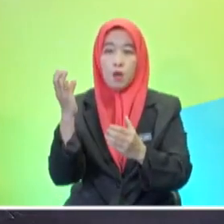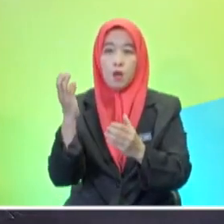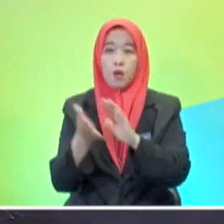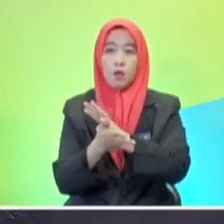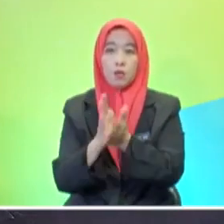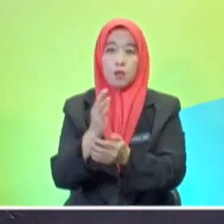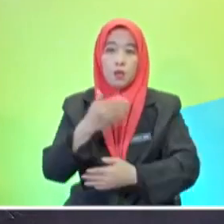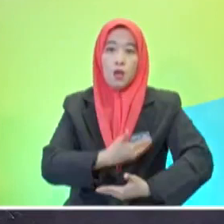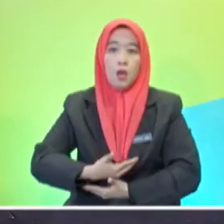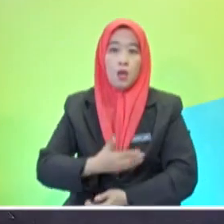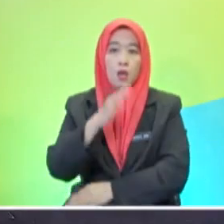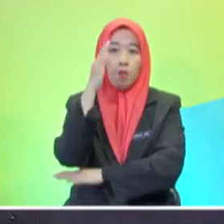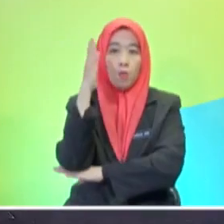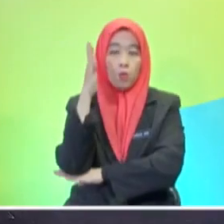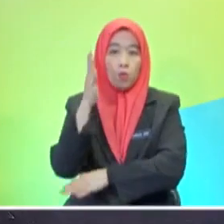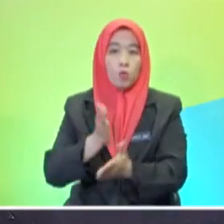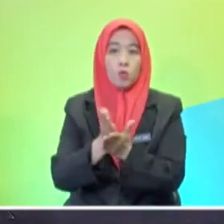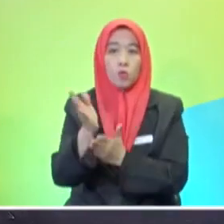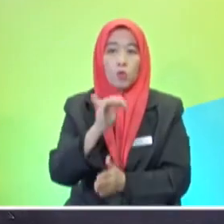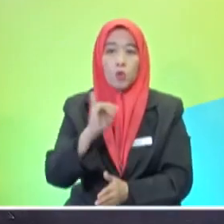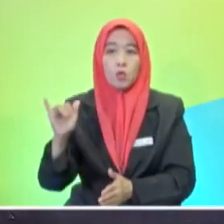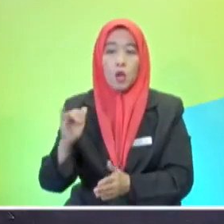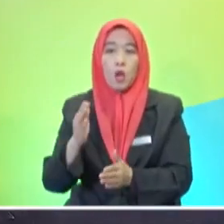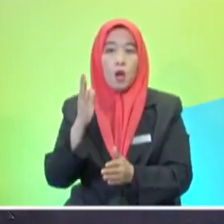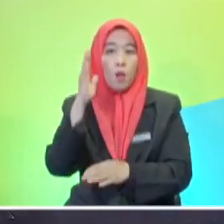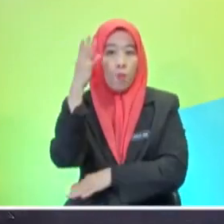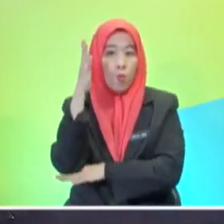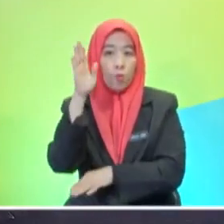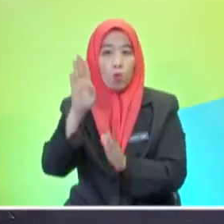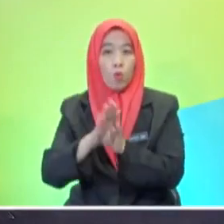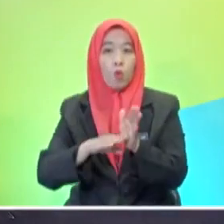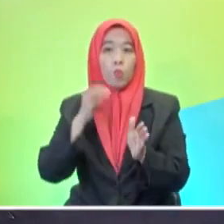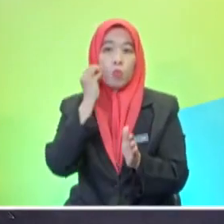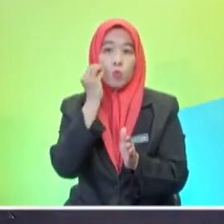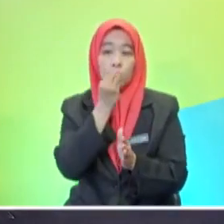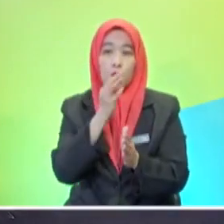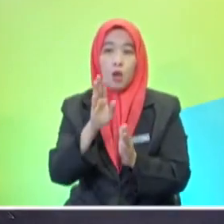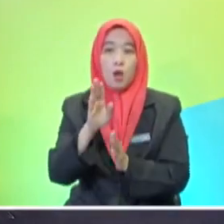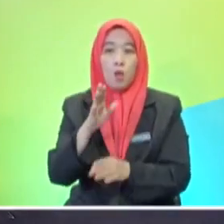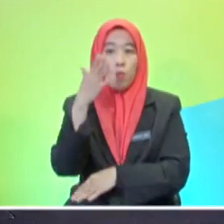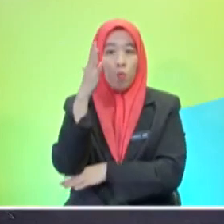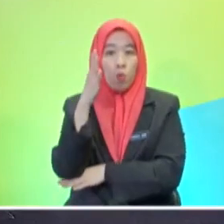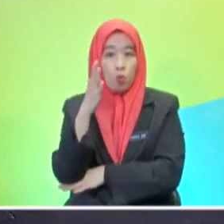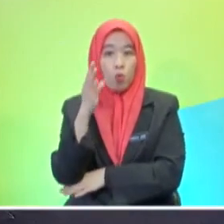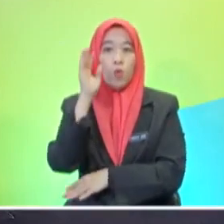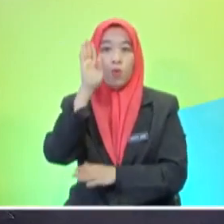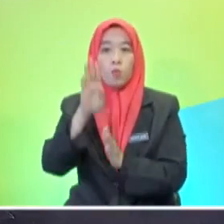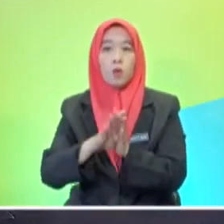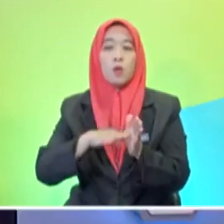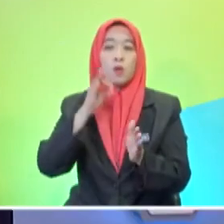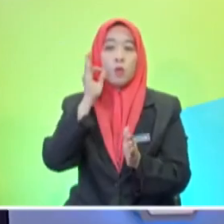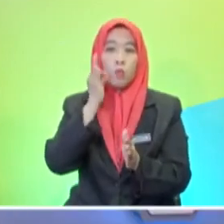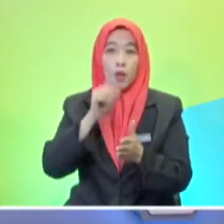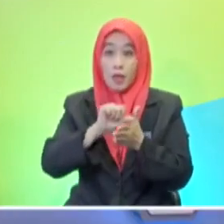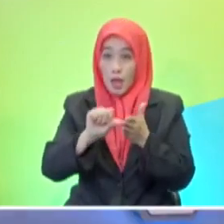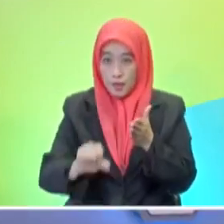anak pokok dan seterusnya menjadi pokok berbunga dan yang terakhir sekali pokok berbuah. Jadi, itu adalah